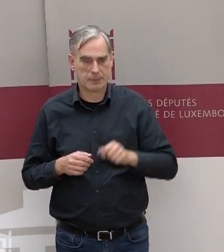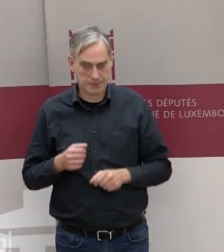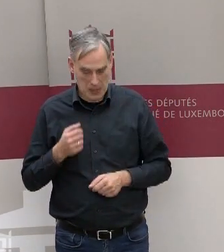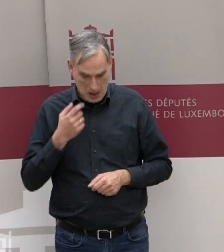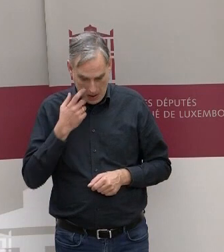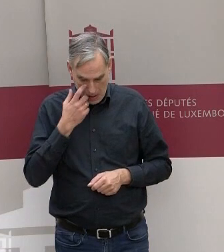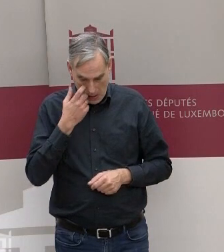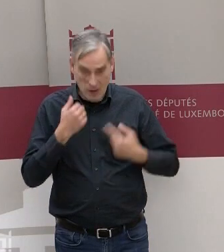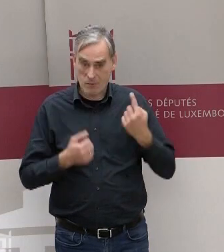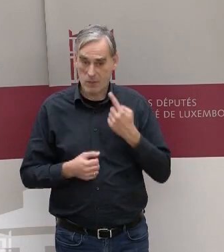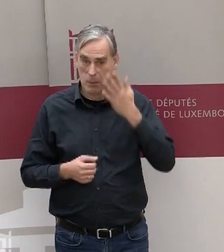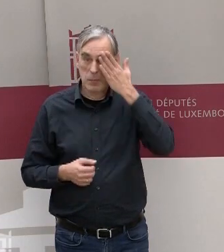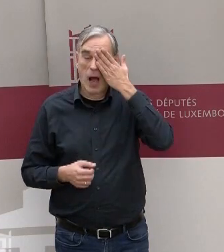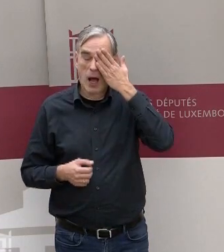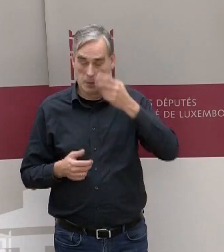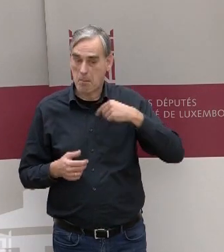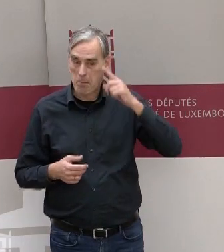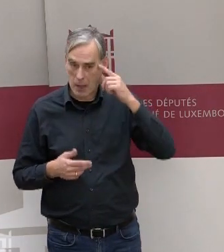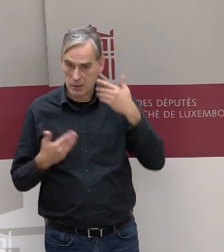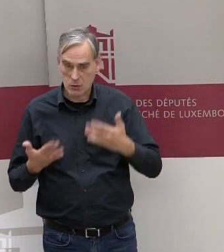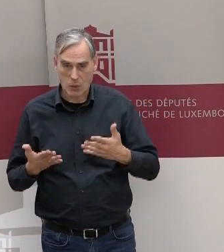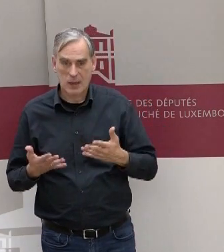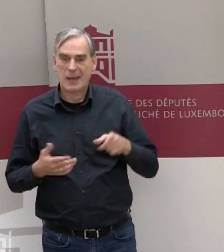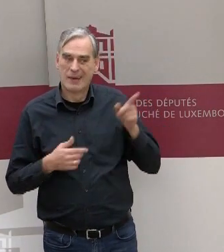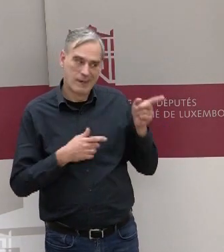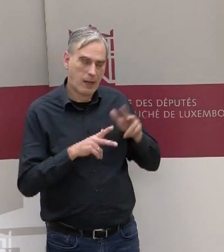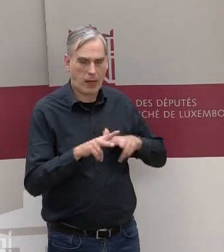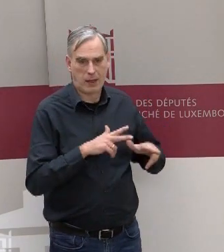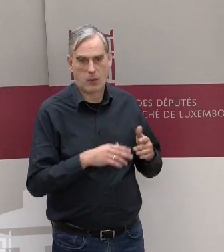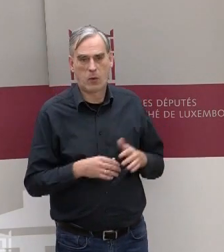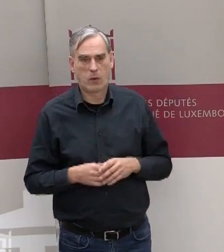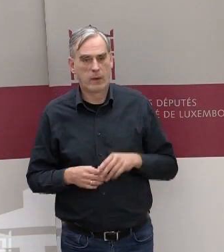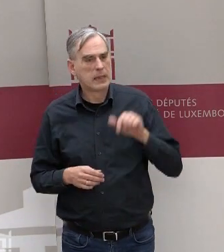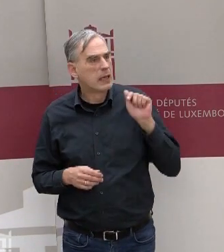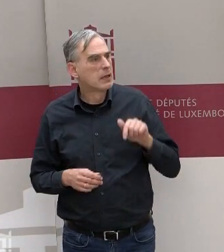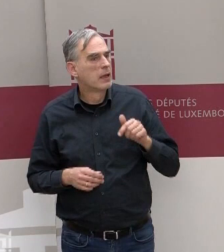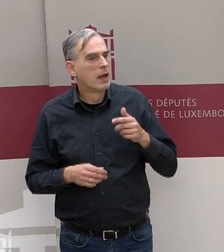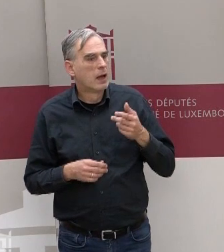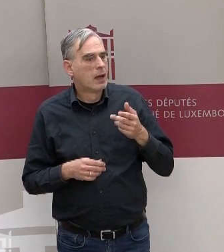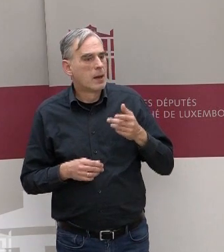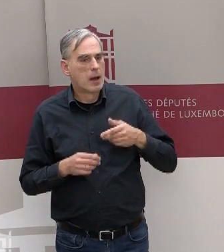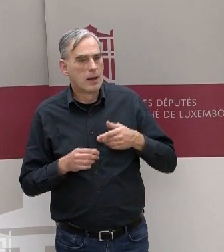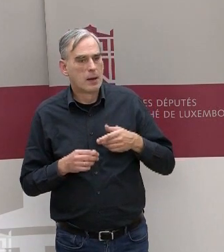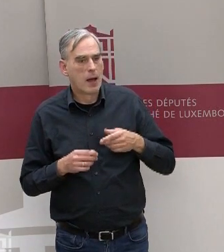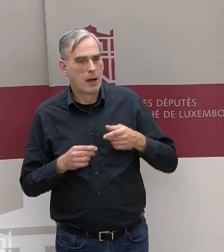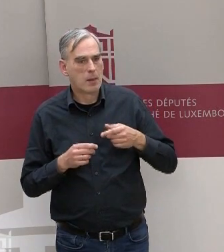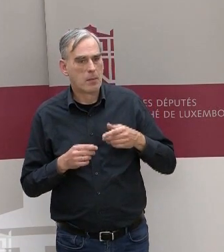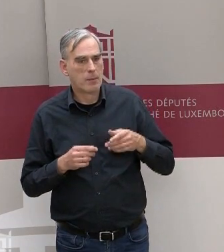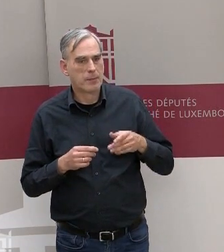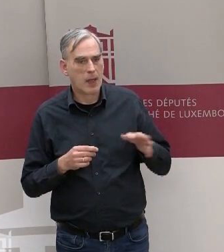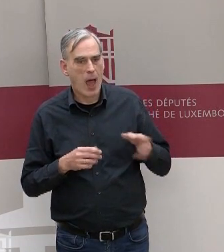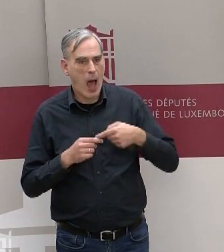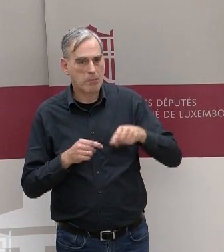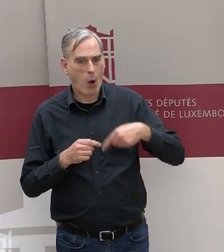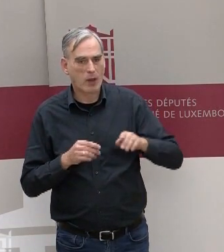bei der Chambre freuen, wann es so weit ist. Wir stellen heute nicht gerne Blankoschecken aus. Wir Piraten glauben